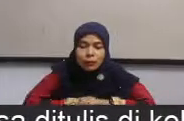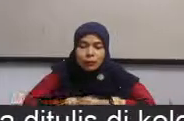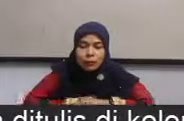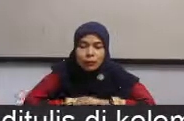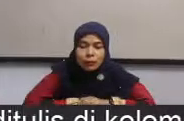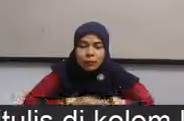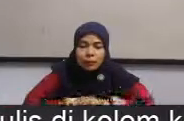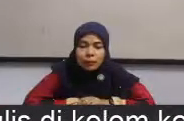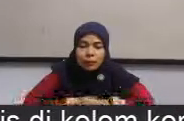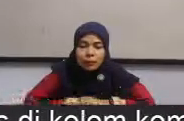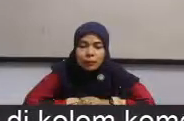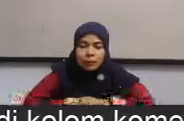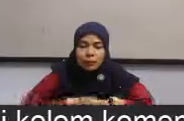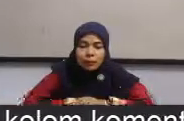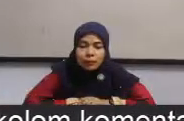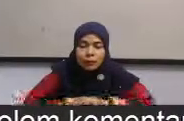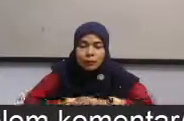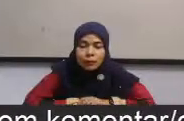the movie